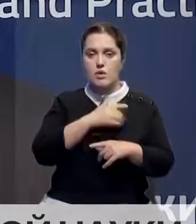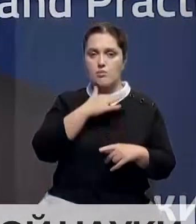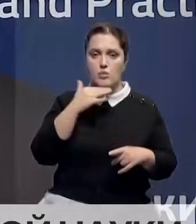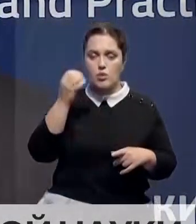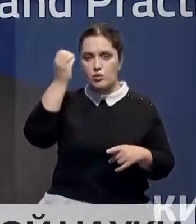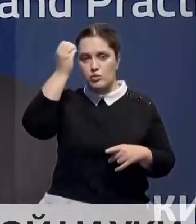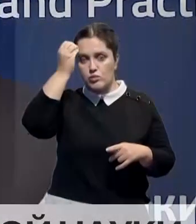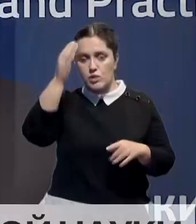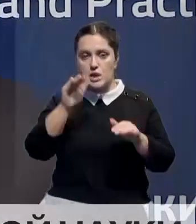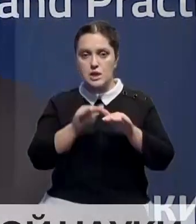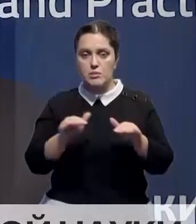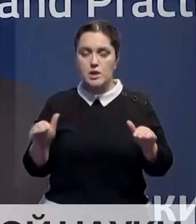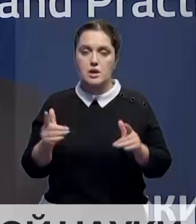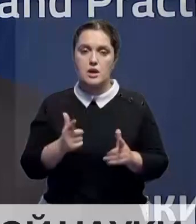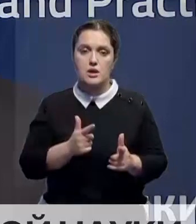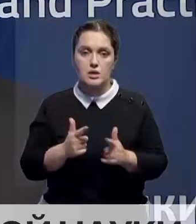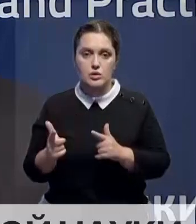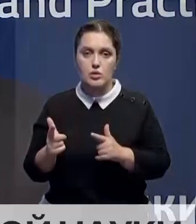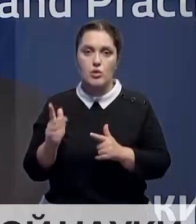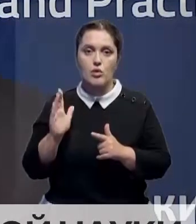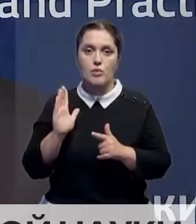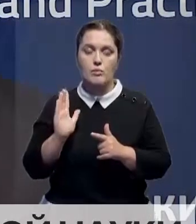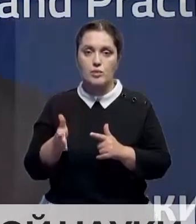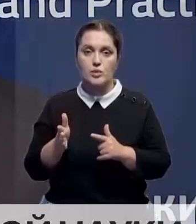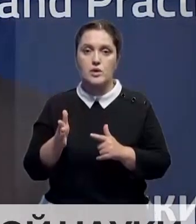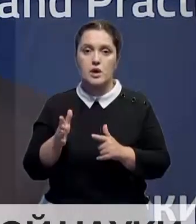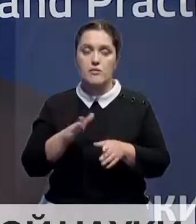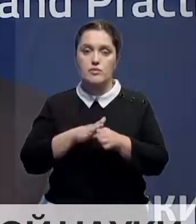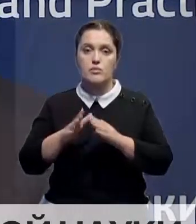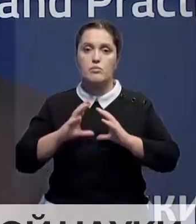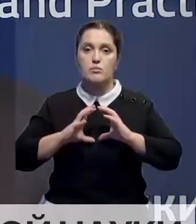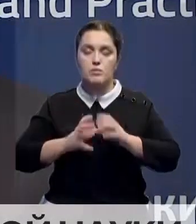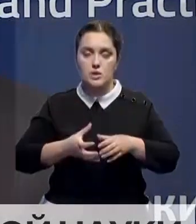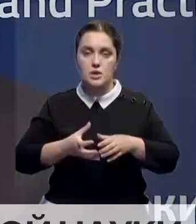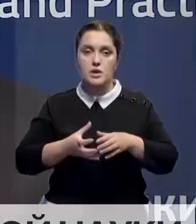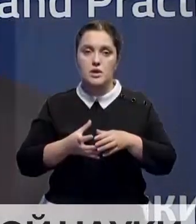одаренных ребят, которые готовы сегодня показать не только университету, но и всему миру те или иные свои наработки.